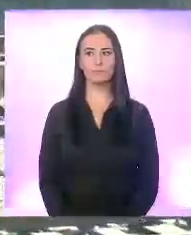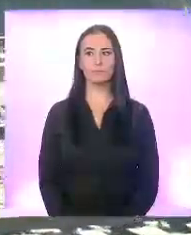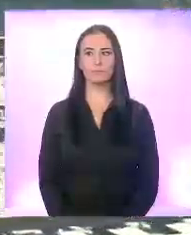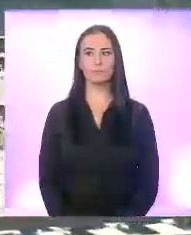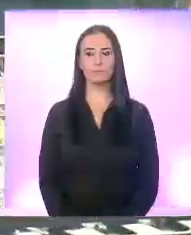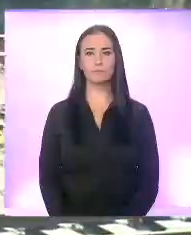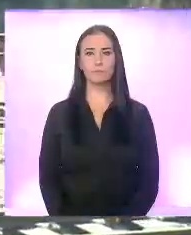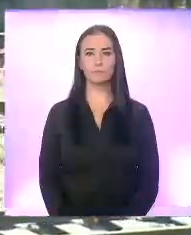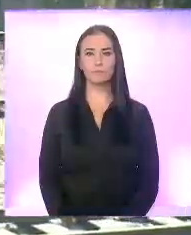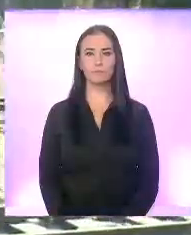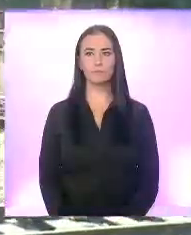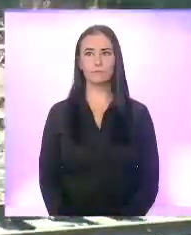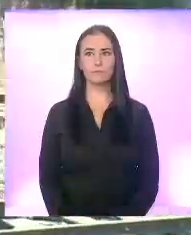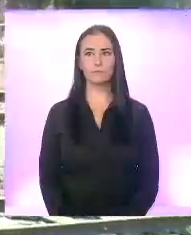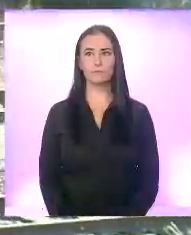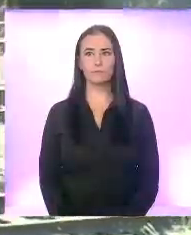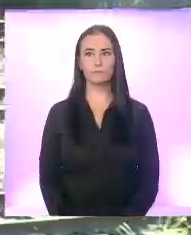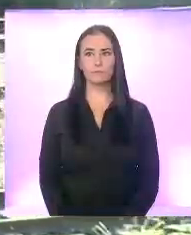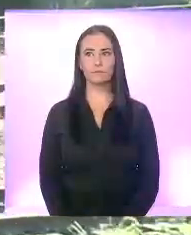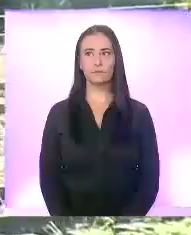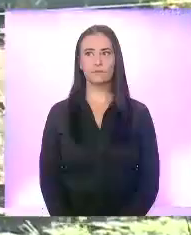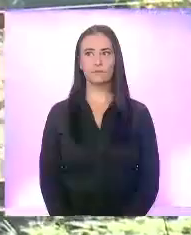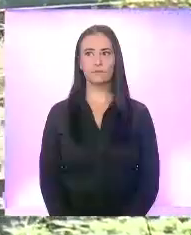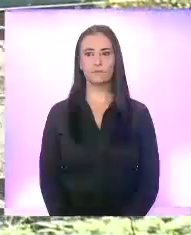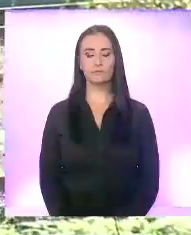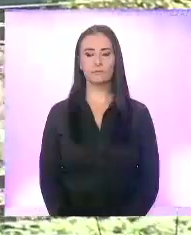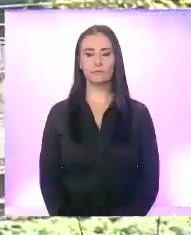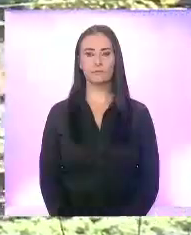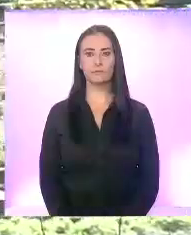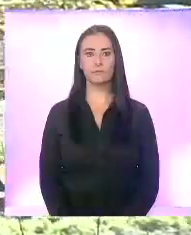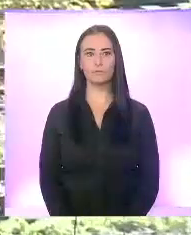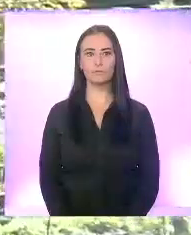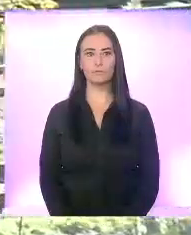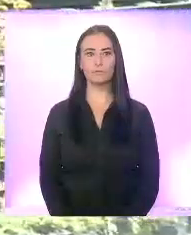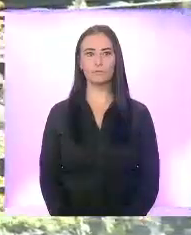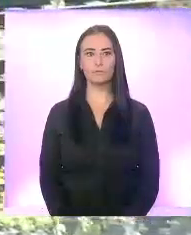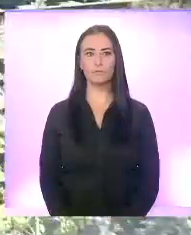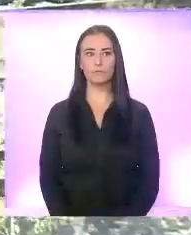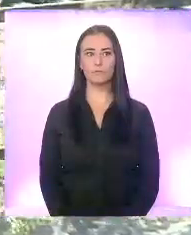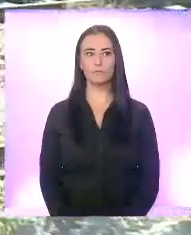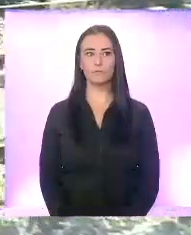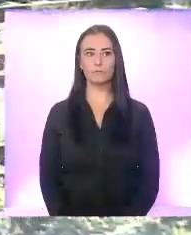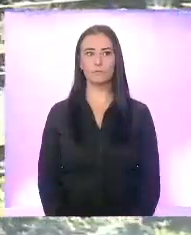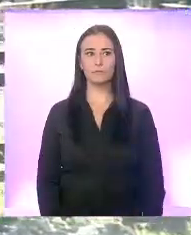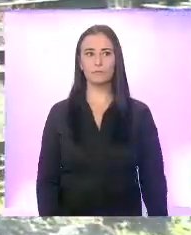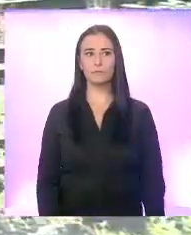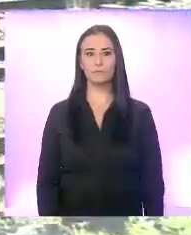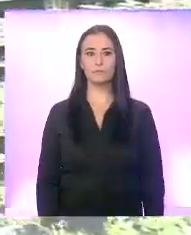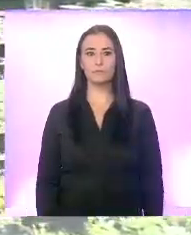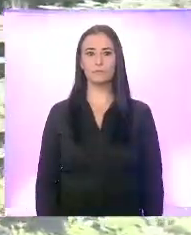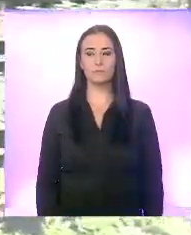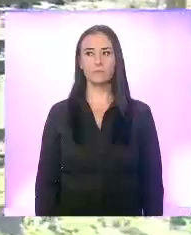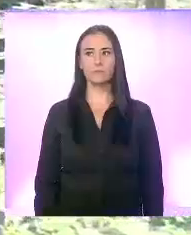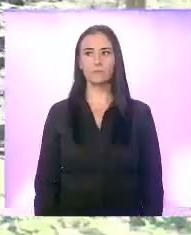transportului feroviar în portul Constanța. Se vor face așadar ample lucrări de modernizare a liniilor de cale ferată. Stațiile CF vor